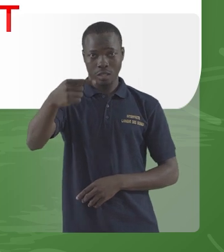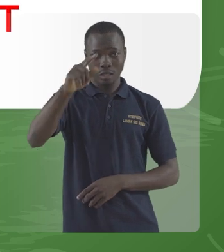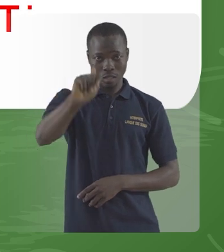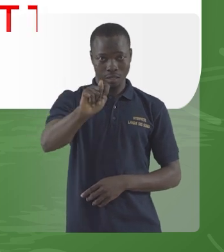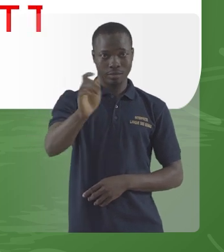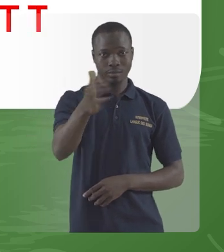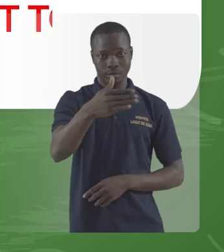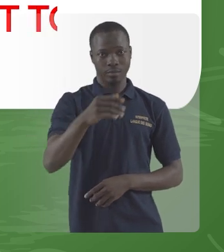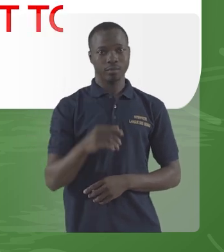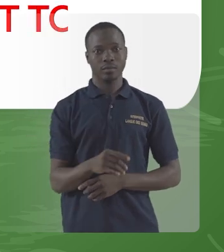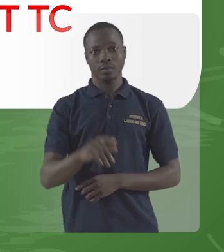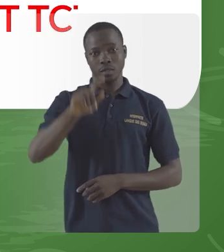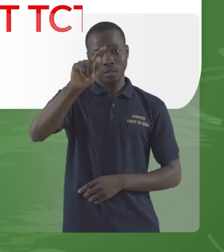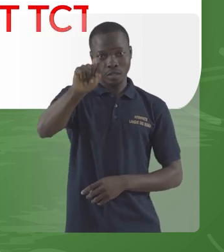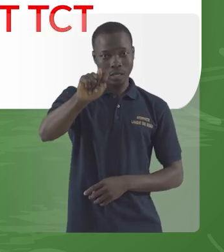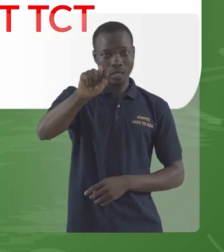GGT,